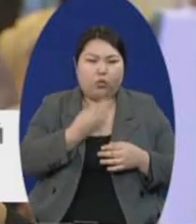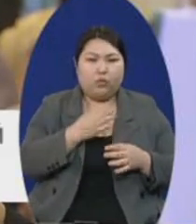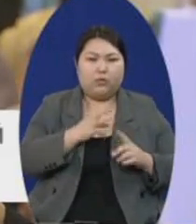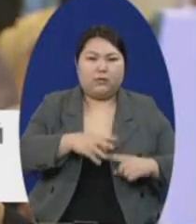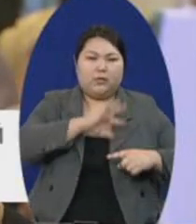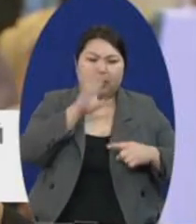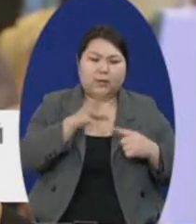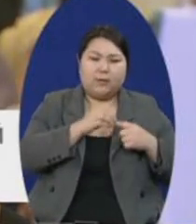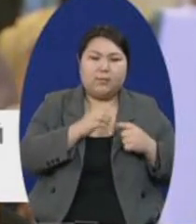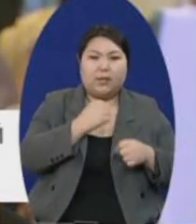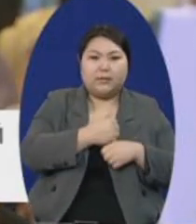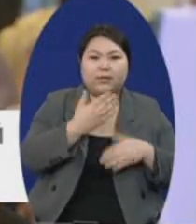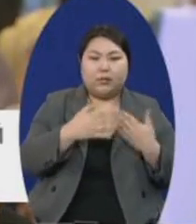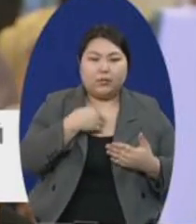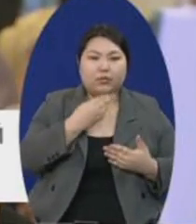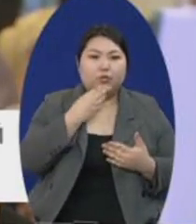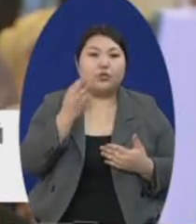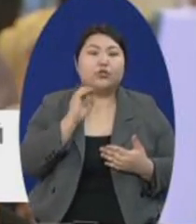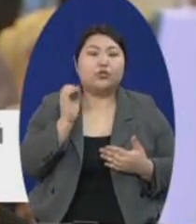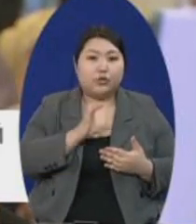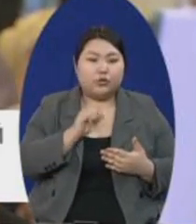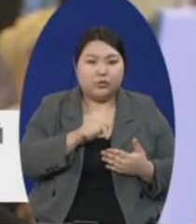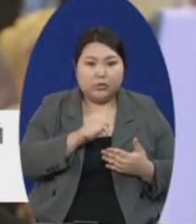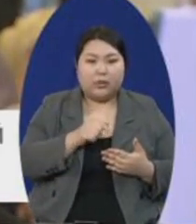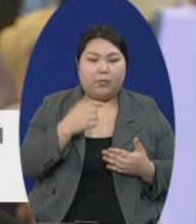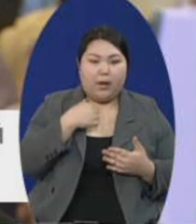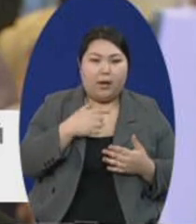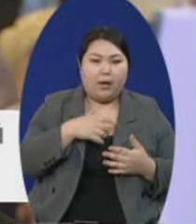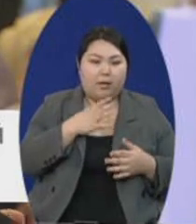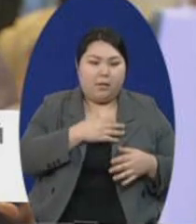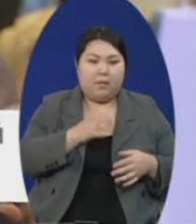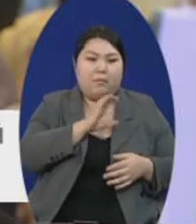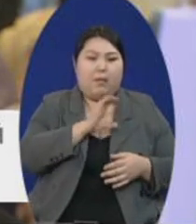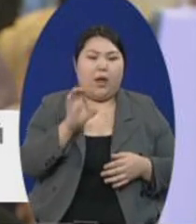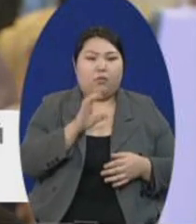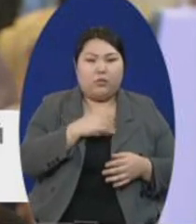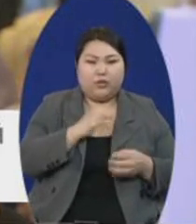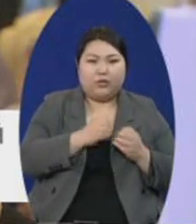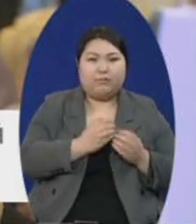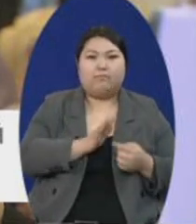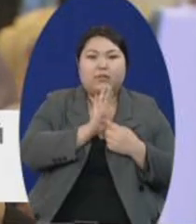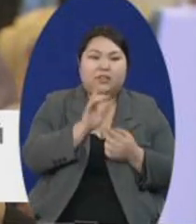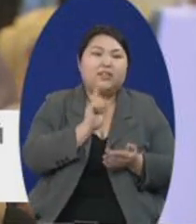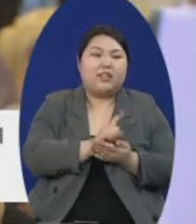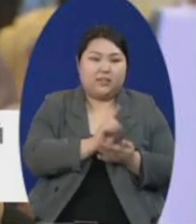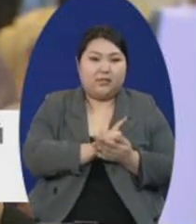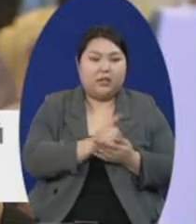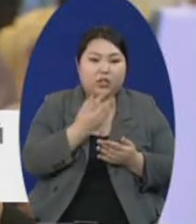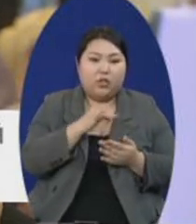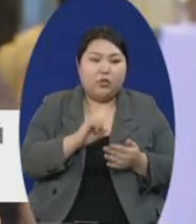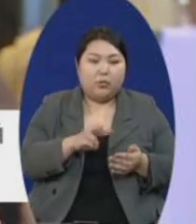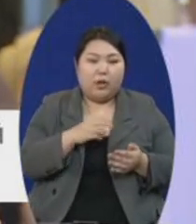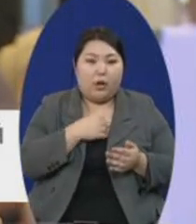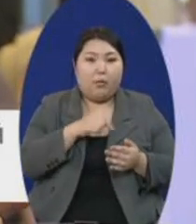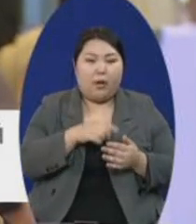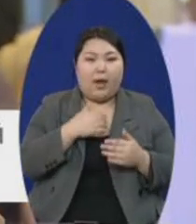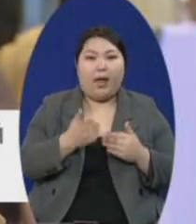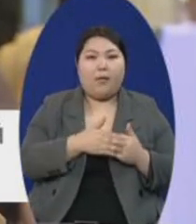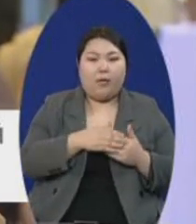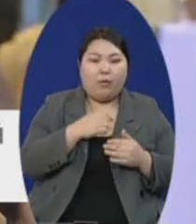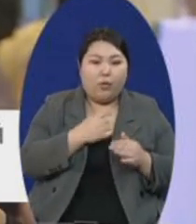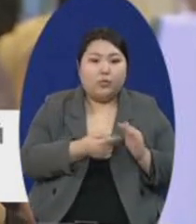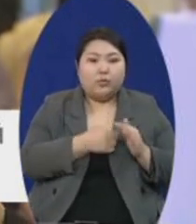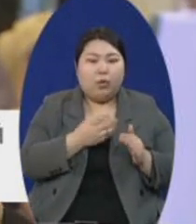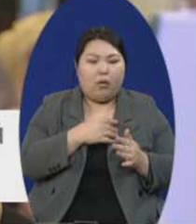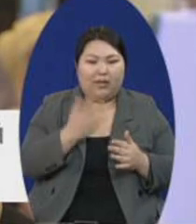ажиллах. Ийм шударгасны юм байдаг юм. Байгууллага бий болох шаардлагатай. Ийм тогтолцоогийн үндсийг одоо